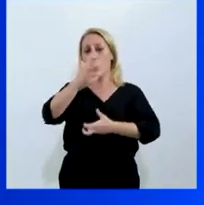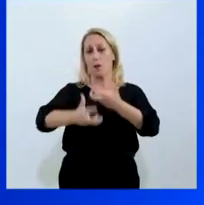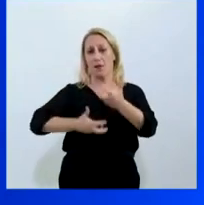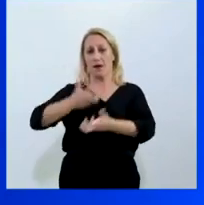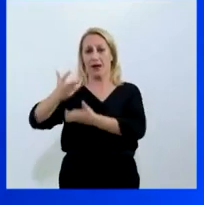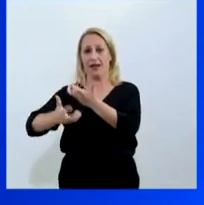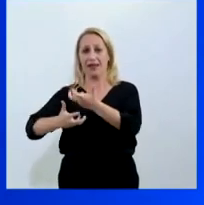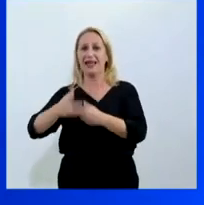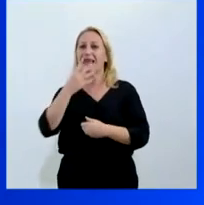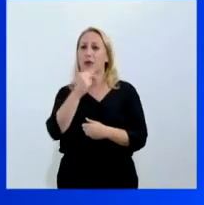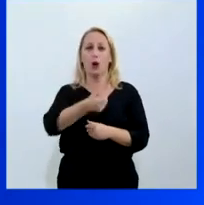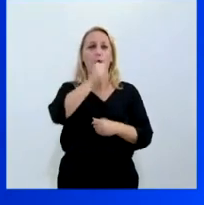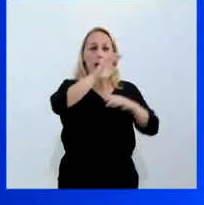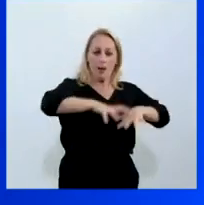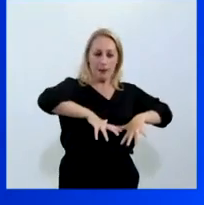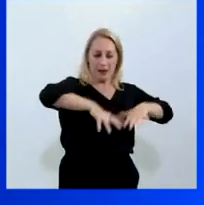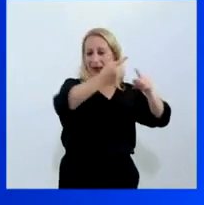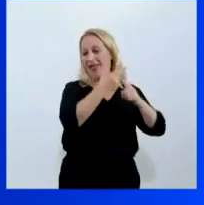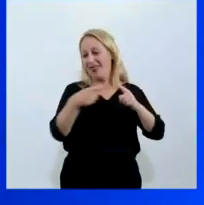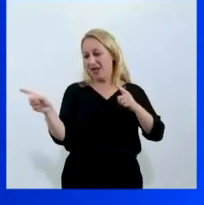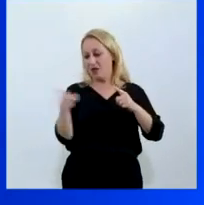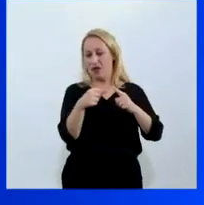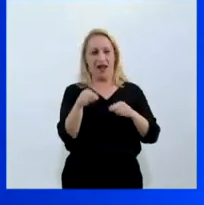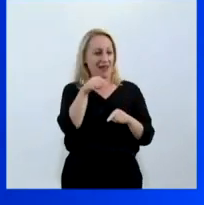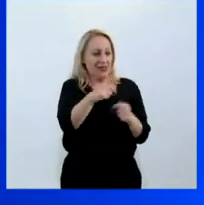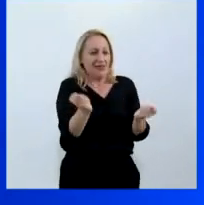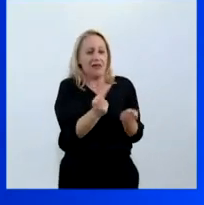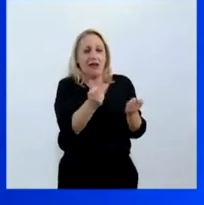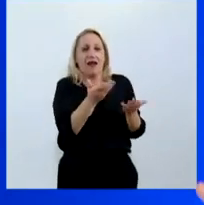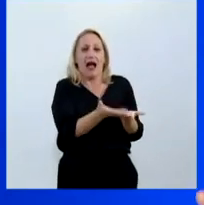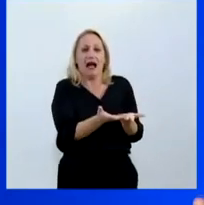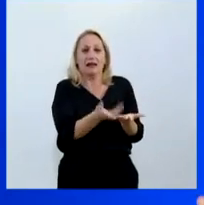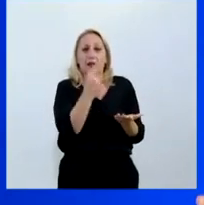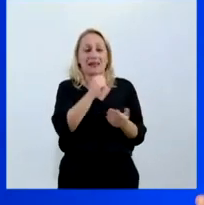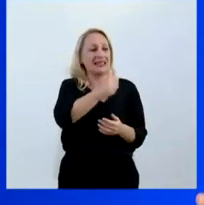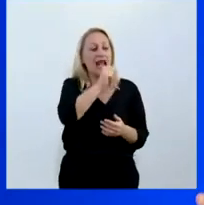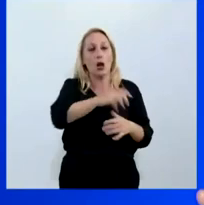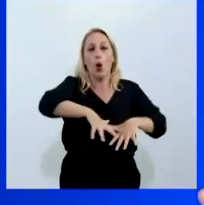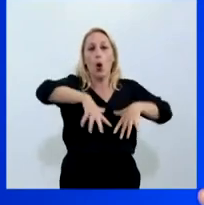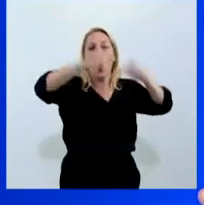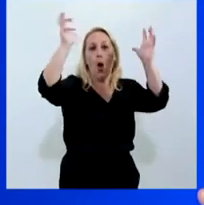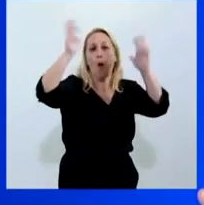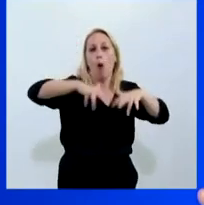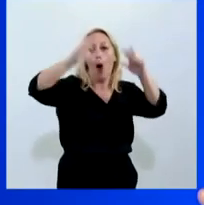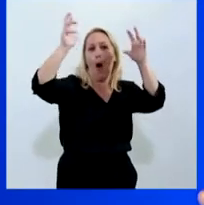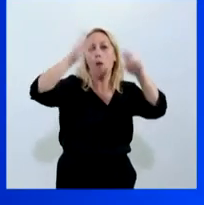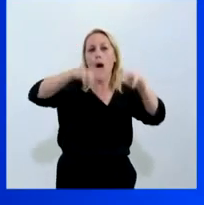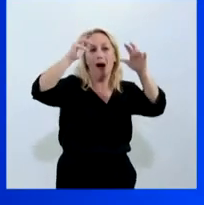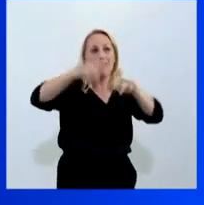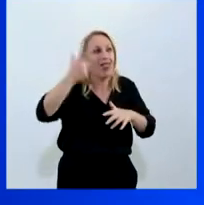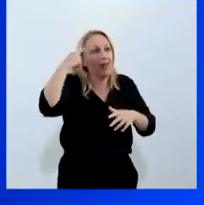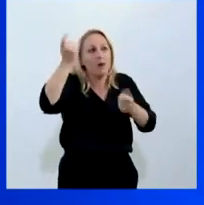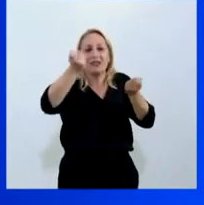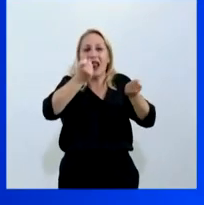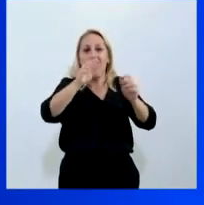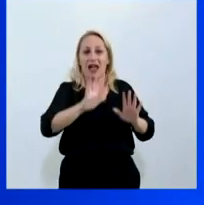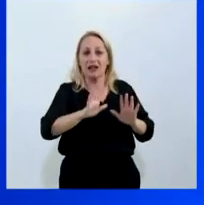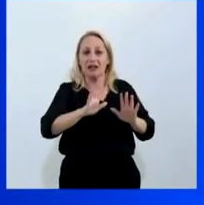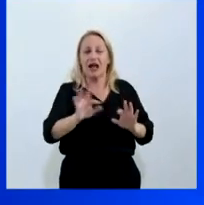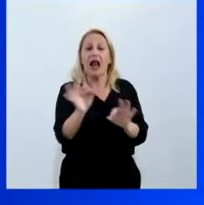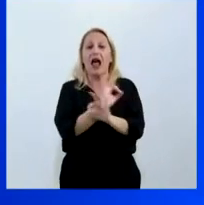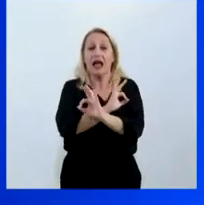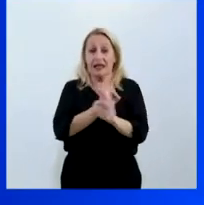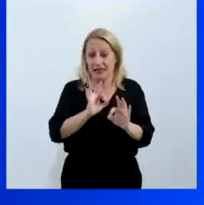πλημμύρα, όπως σας είπα, είναι ένα τελείως διαφορετικό φαινόμενο και δεν μπορείς να κάνεις κάτι για το πόσο νερό θα πέσει, αλλά σίγουρα δεν μπορούμε να